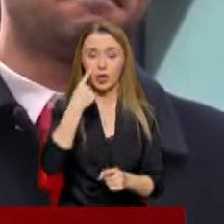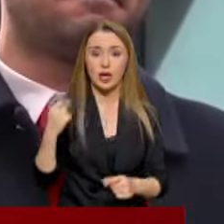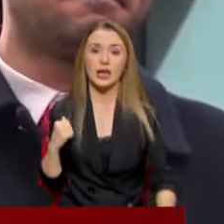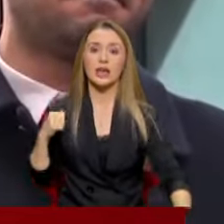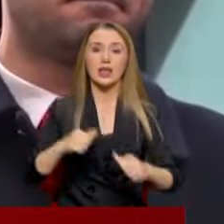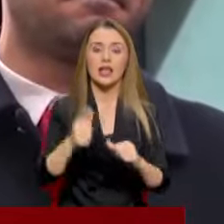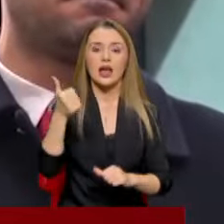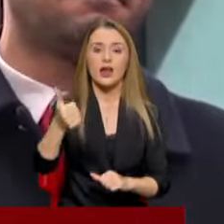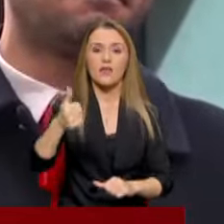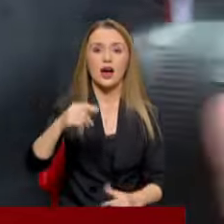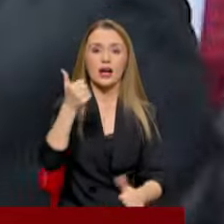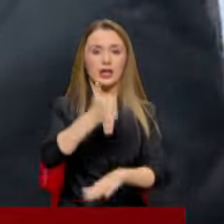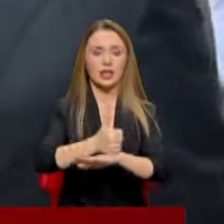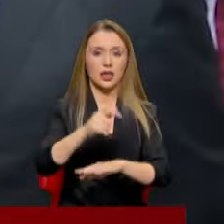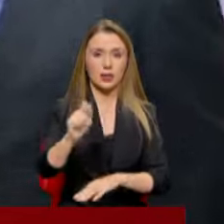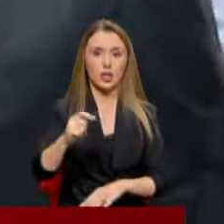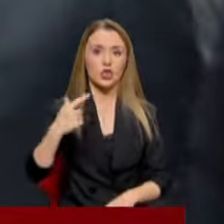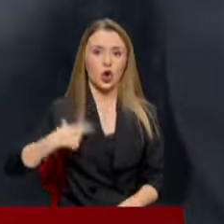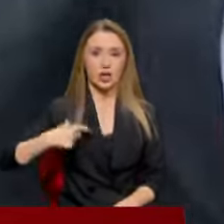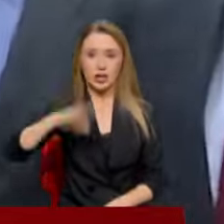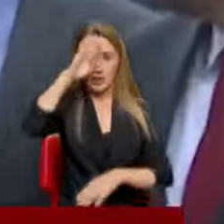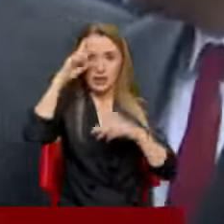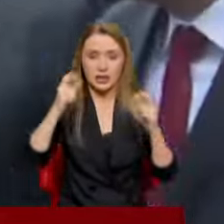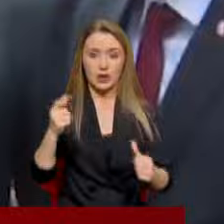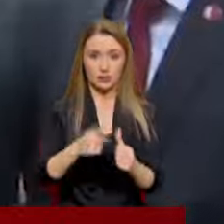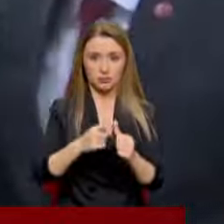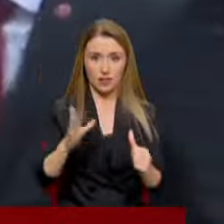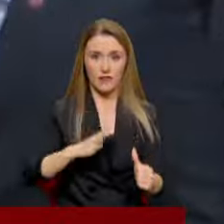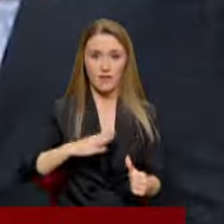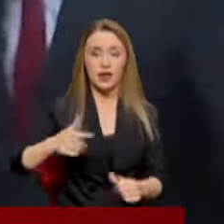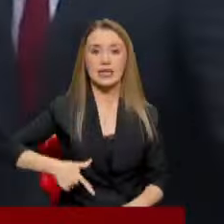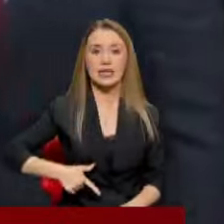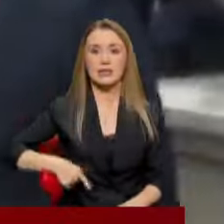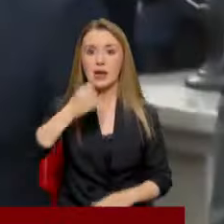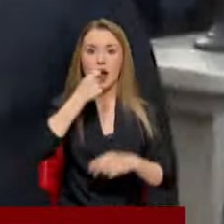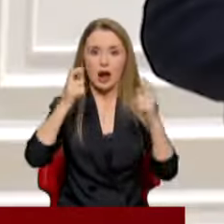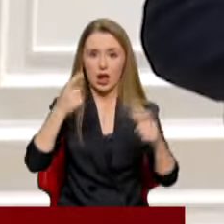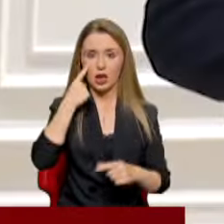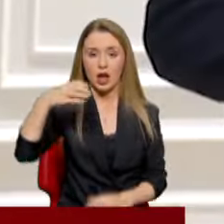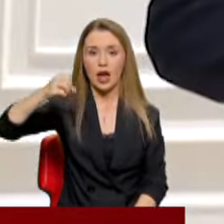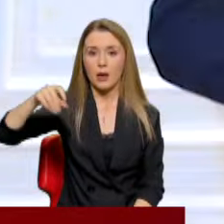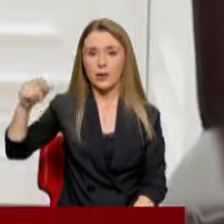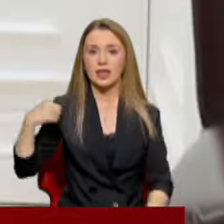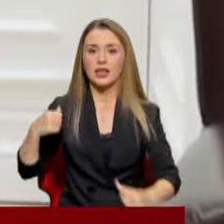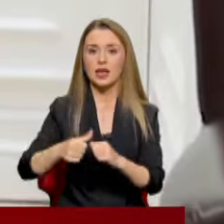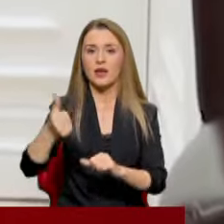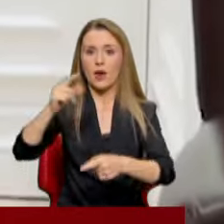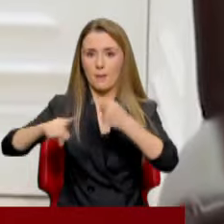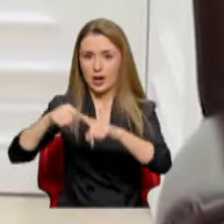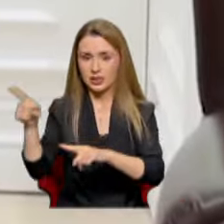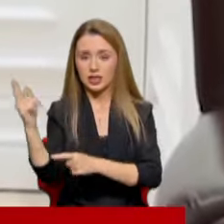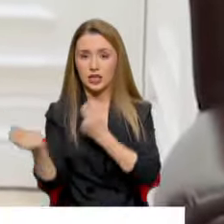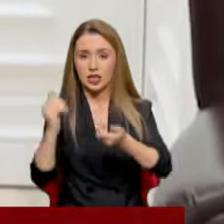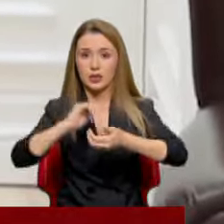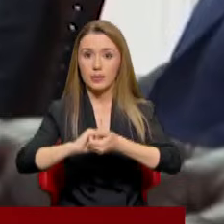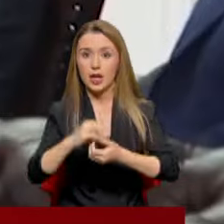refahı iktidar yapacağız özellikle İstanbul başta olmak üzere İzmir ve Ankara'da Ak Parti yeniden Refah Partisi ile